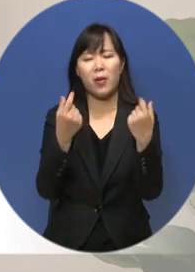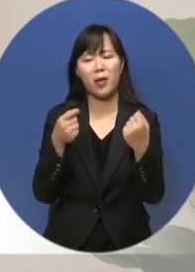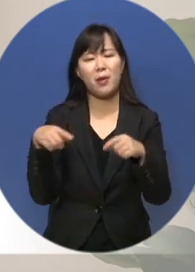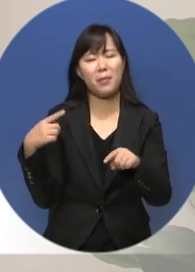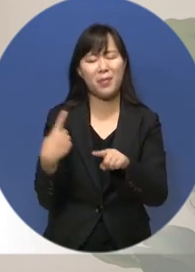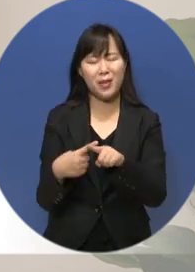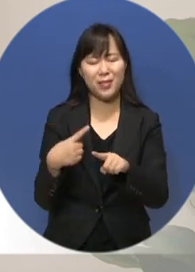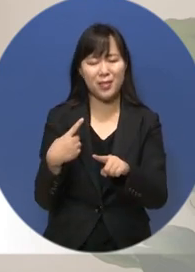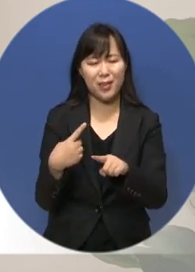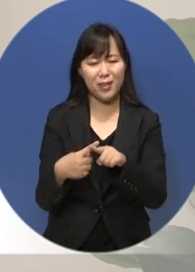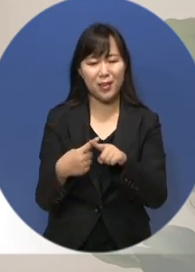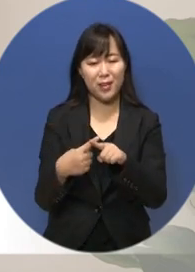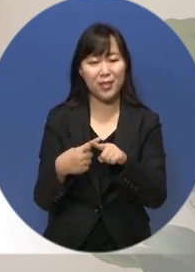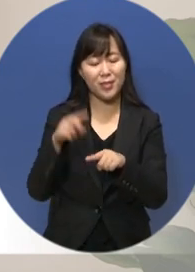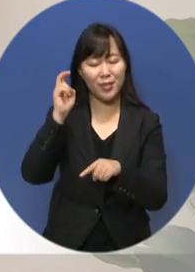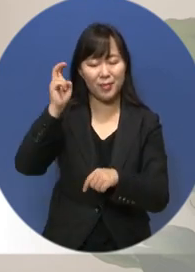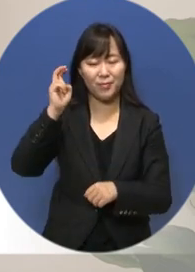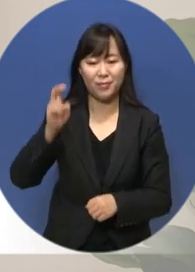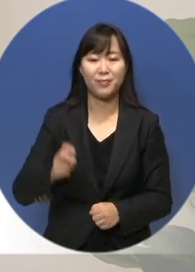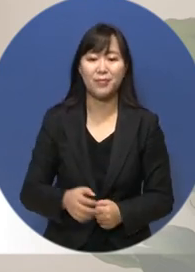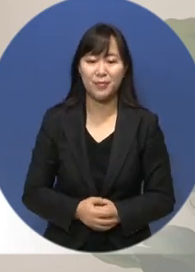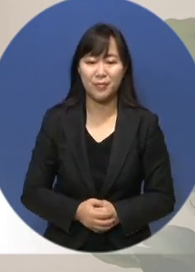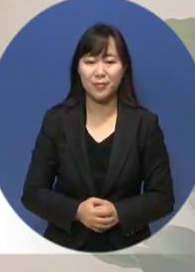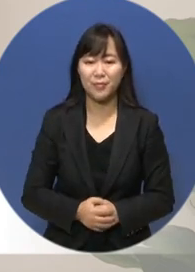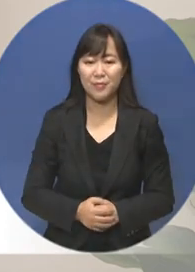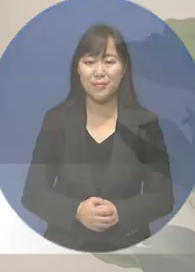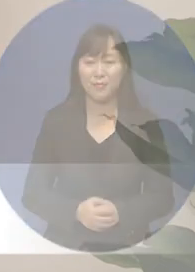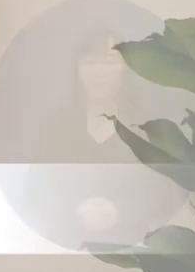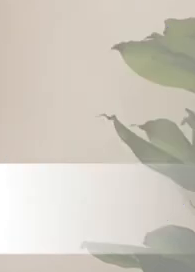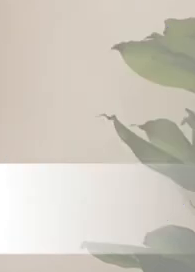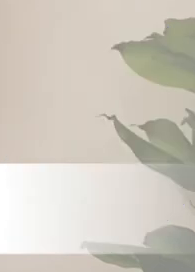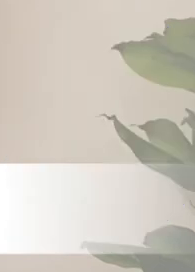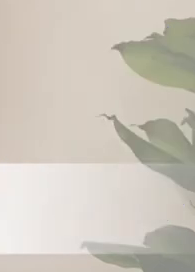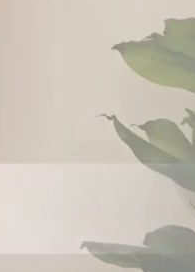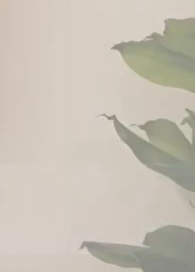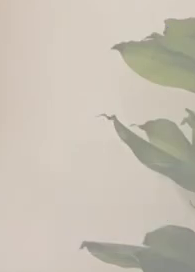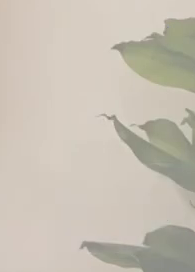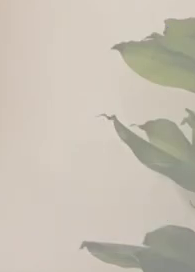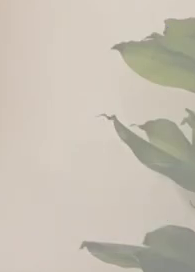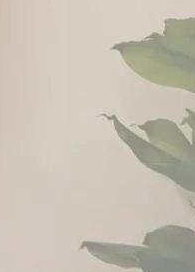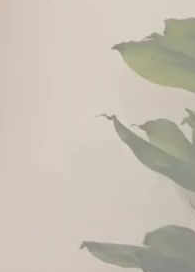마찬가지라고 볼 수 있습니다. 김상의 풍경소리였습니다.